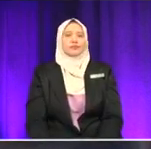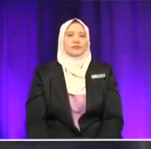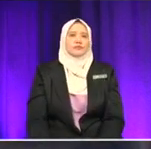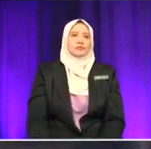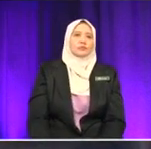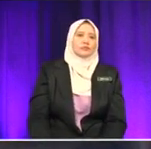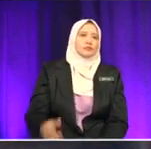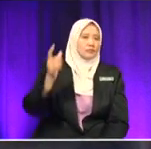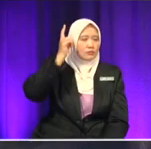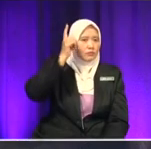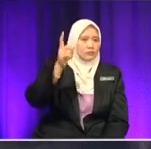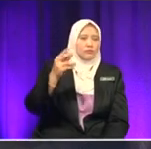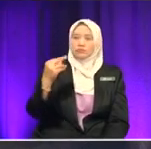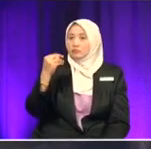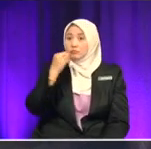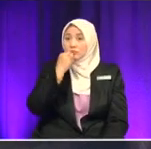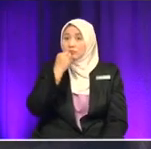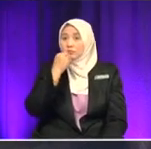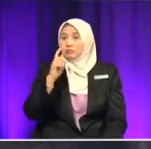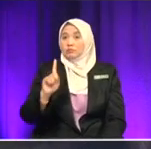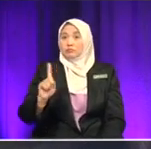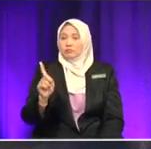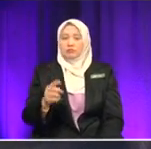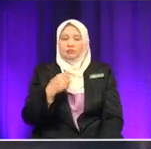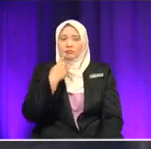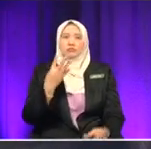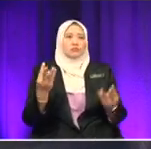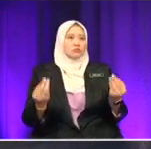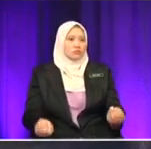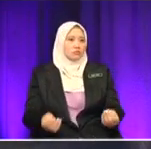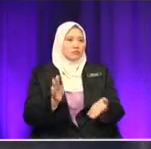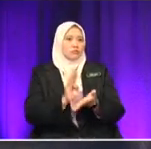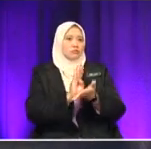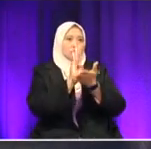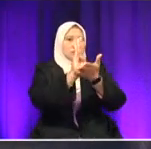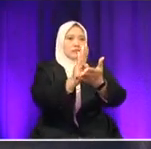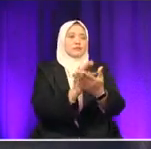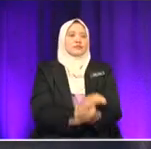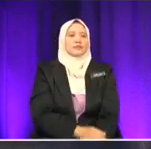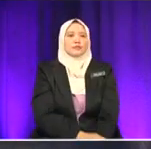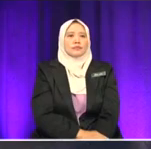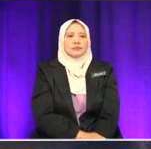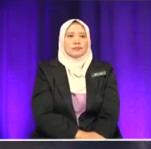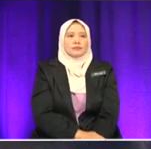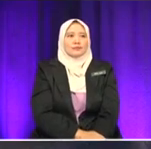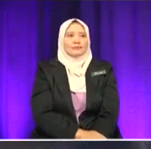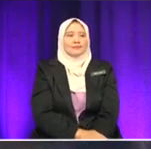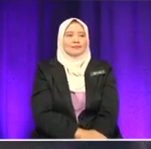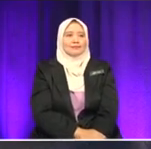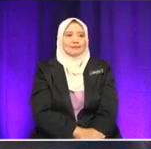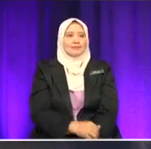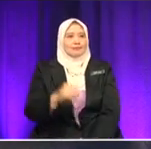Mari kita lihat. Ada nutrien. Ada tak sama-sama nak bantu dekat cikgu untuk nutrien ini? Saya boleh, cikgu. Okey, Abbas. Silakan,